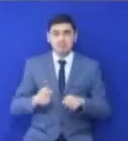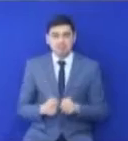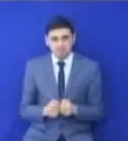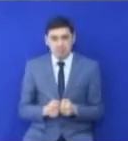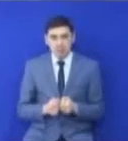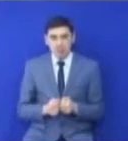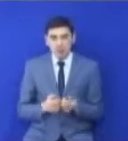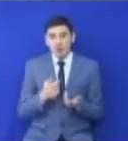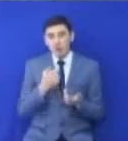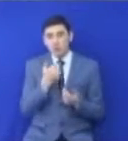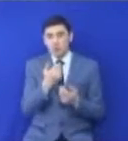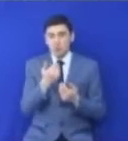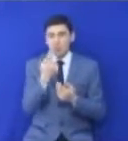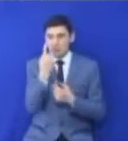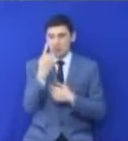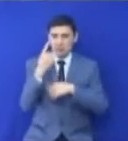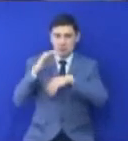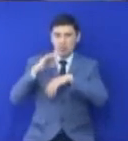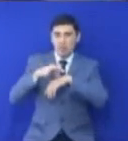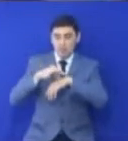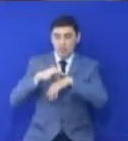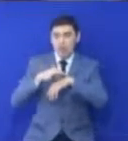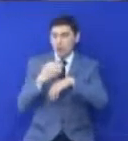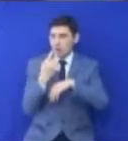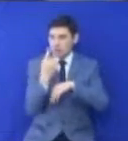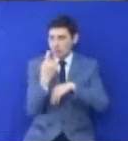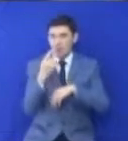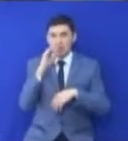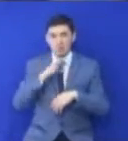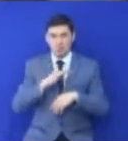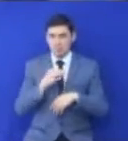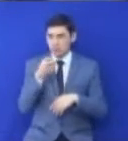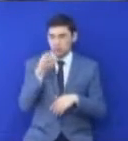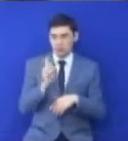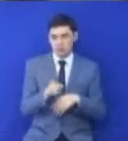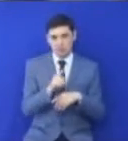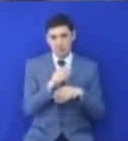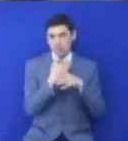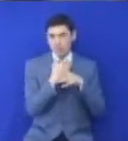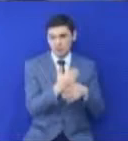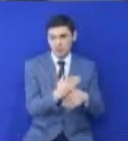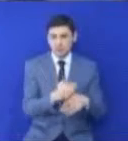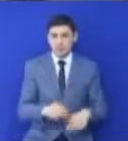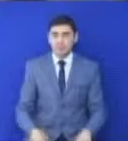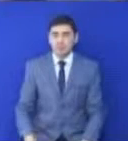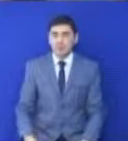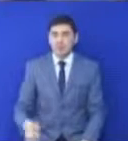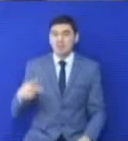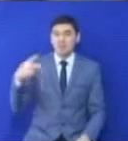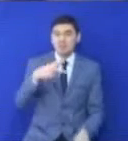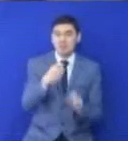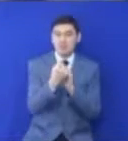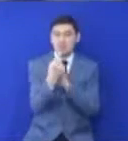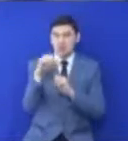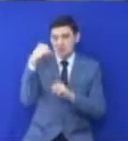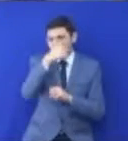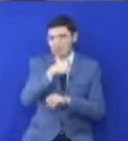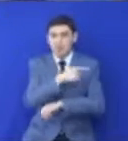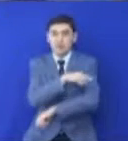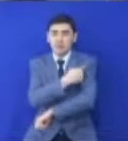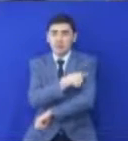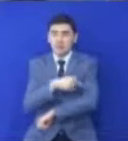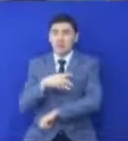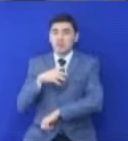Ділназға иларит дәрісі ғана көмектеседі. С 2011 года врачи рекомендовали нам препарат. 2011 жылдан бастап дәрігерлер